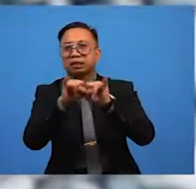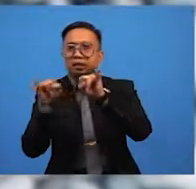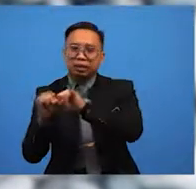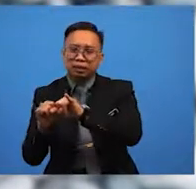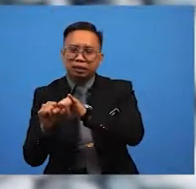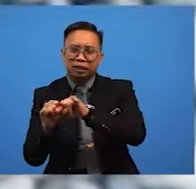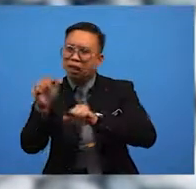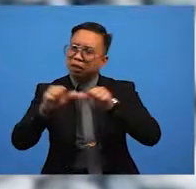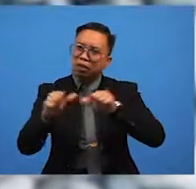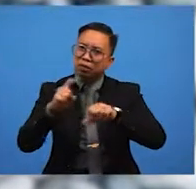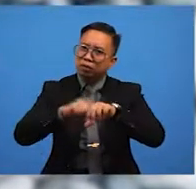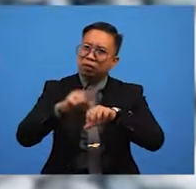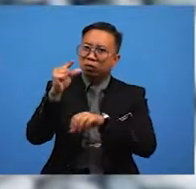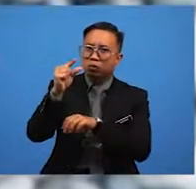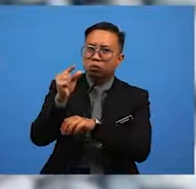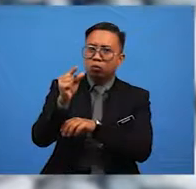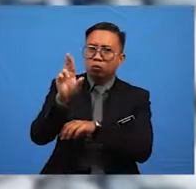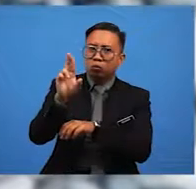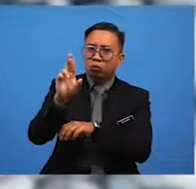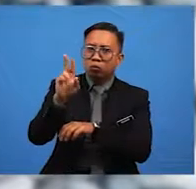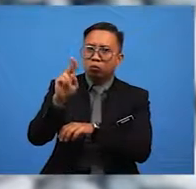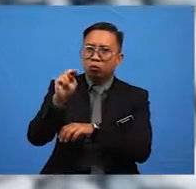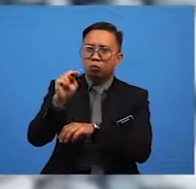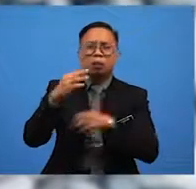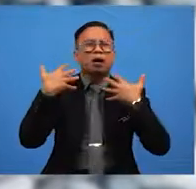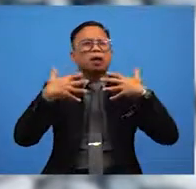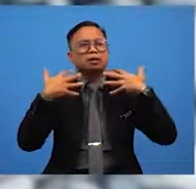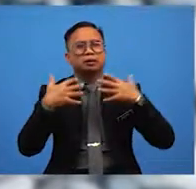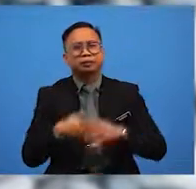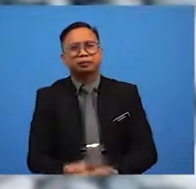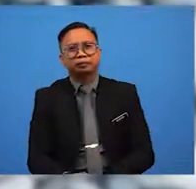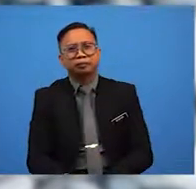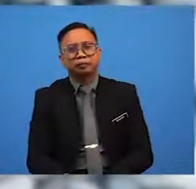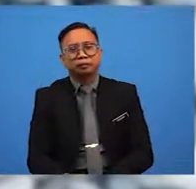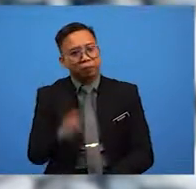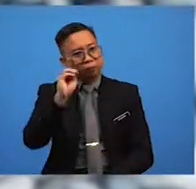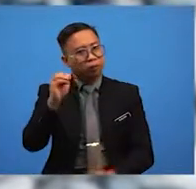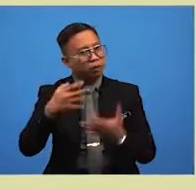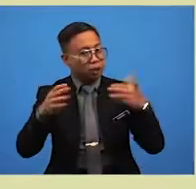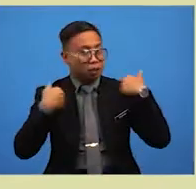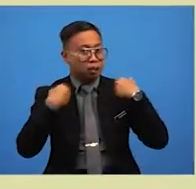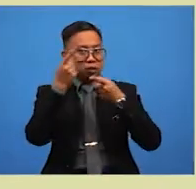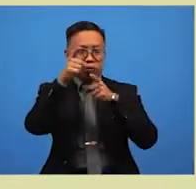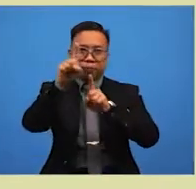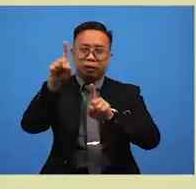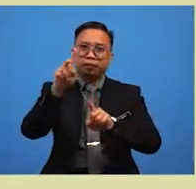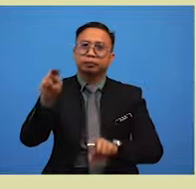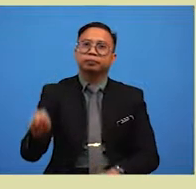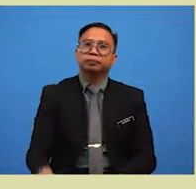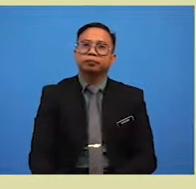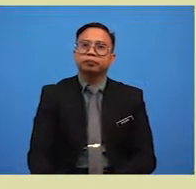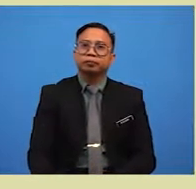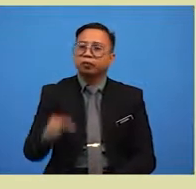berlaku di kawasan gurun panas? Cikgu rasa murid-murid sudah ada jawapannya. Kawasan